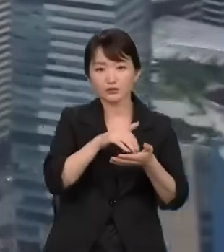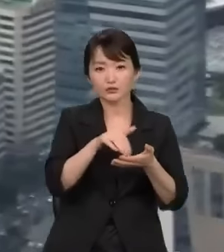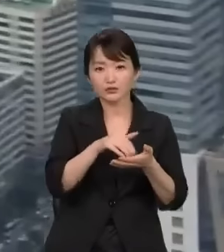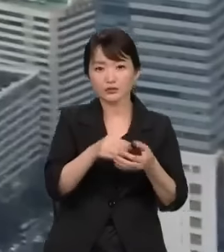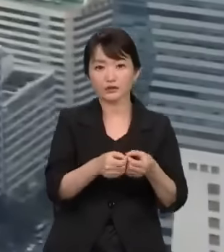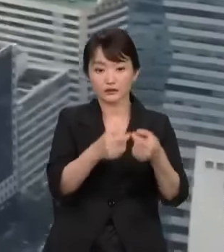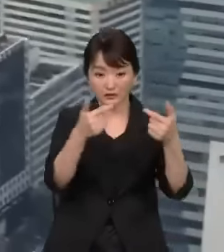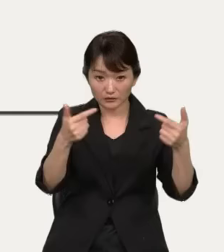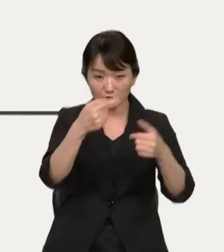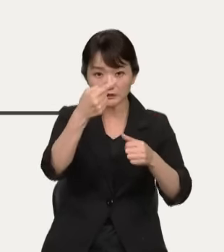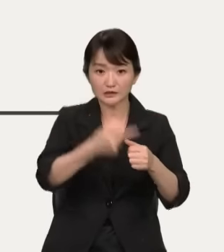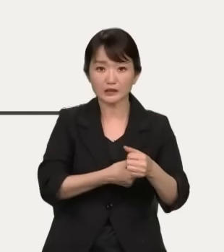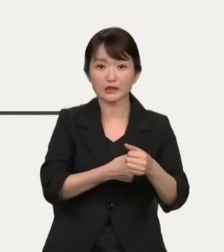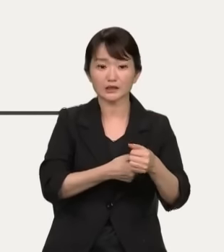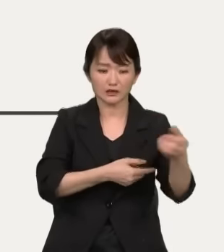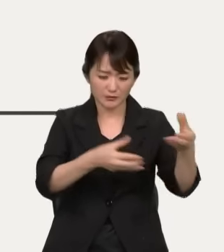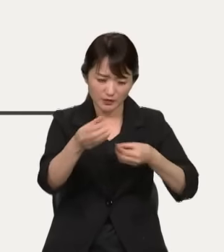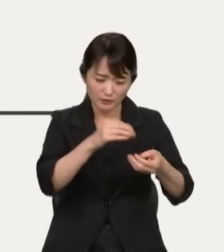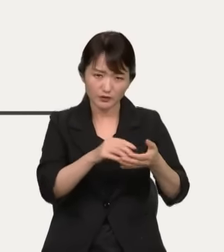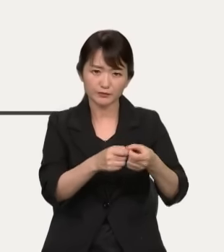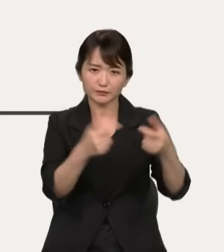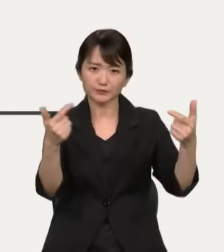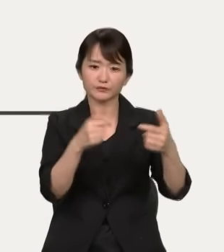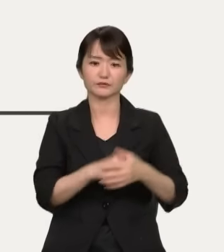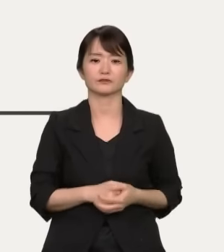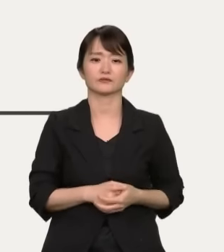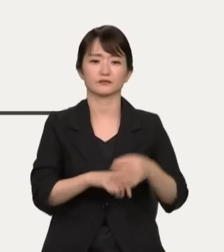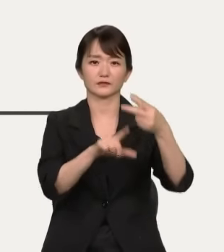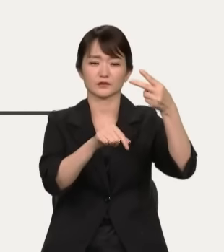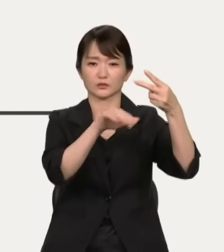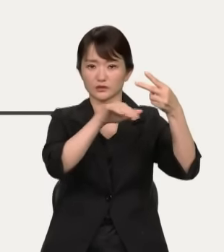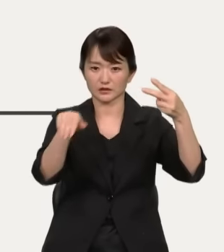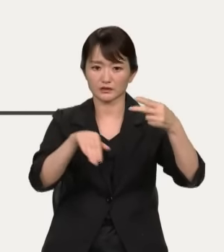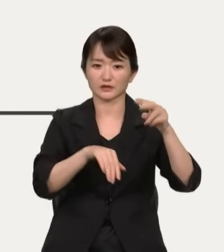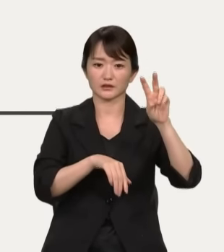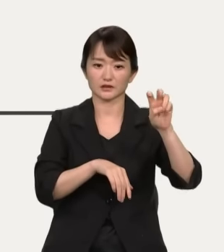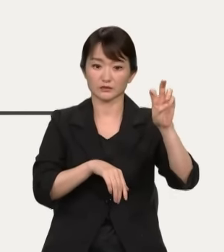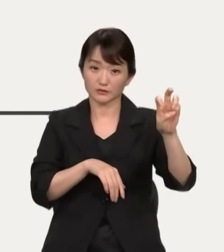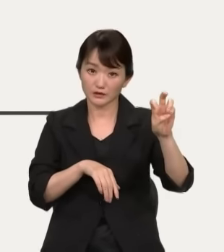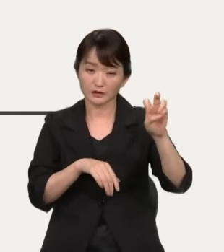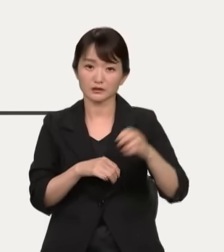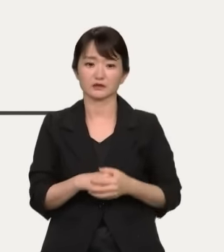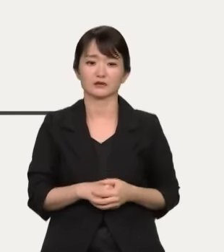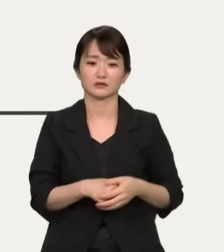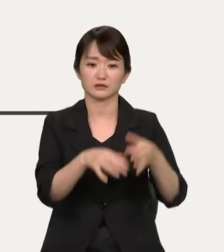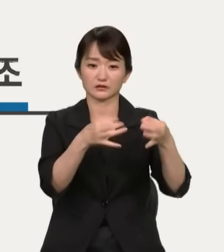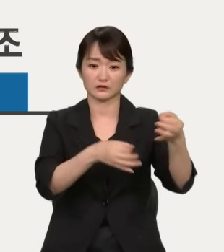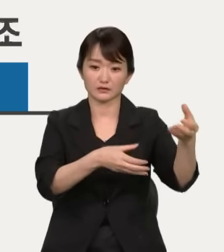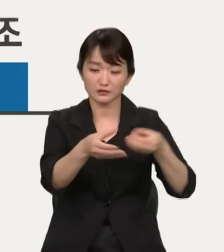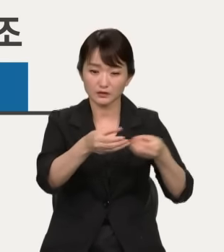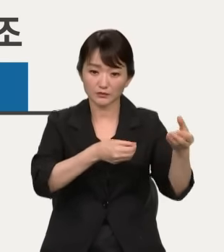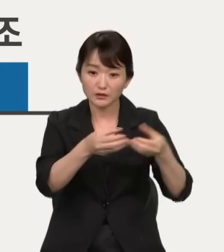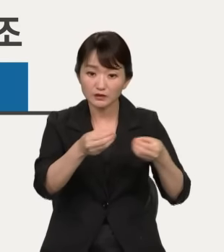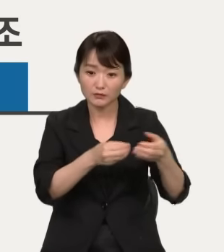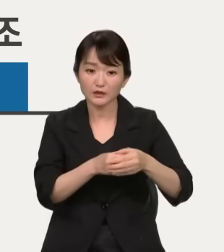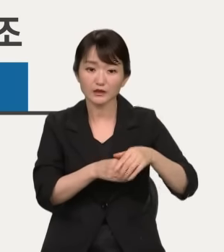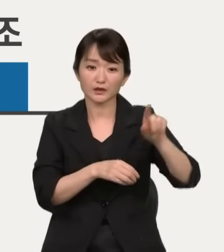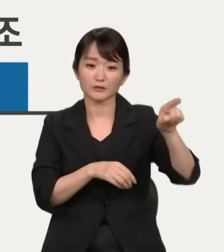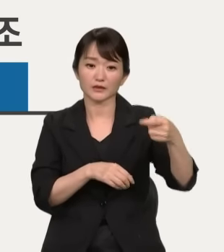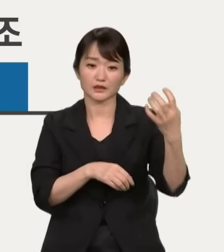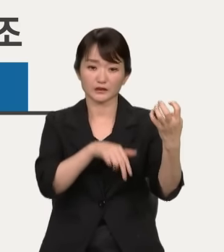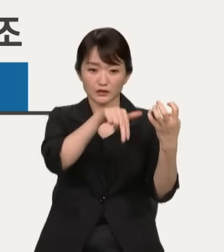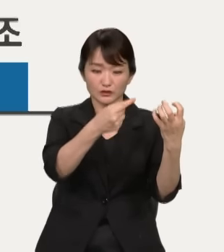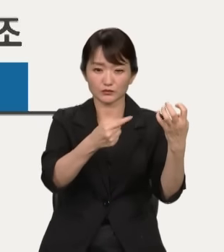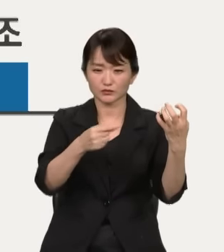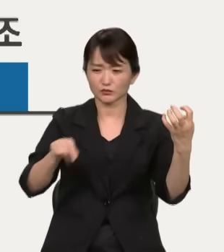나타났습니다. 6월 기준 2030 세대의 은행 주담대 규모는 140조 8천억 원으로 전 연령대를 통틀어